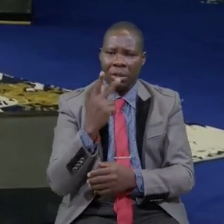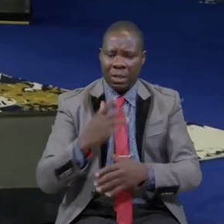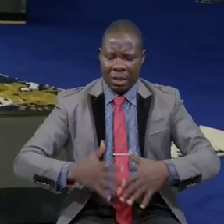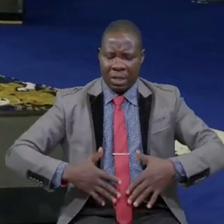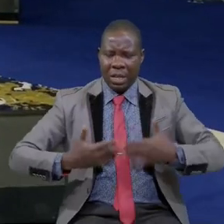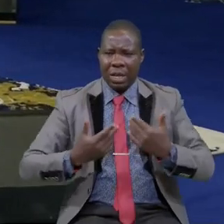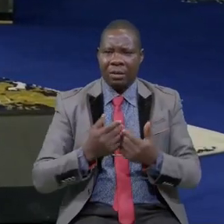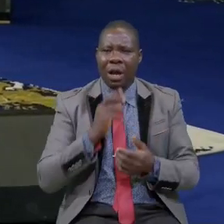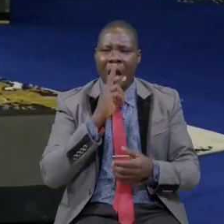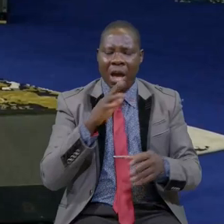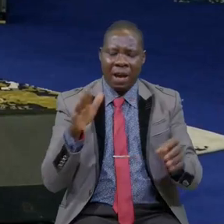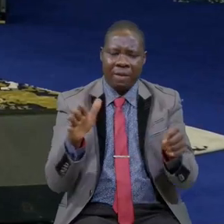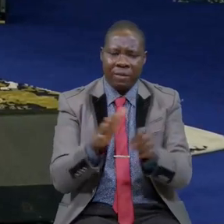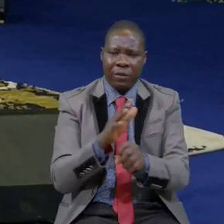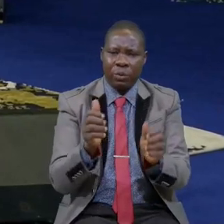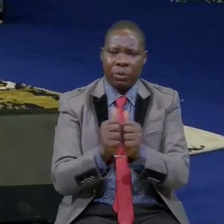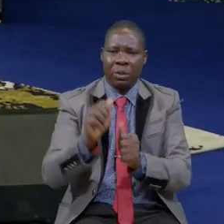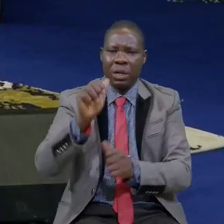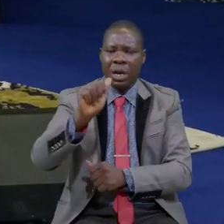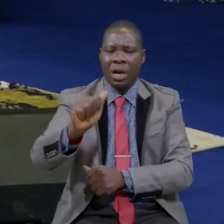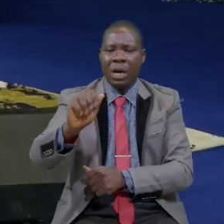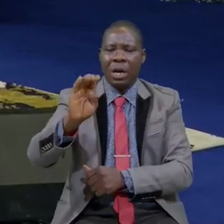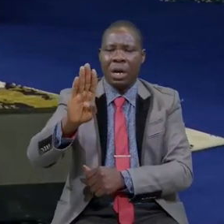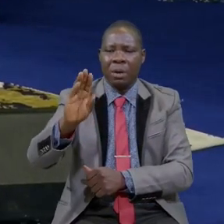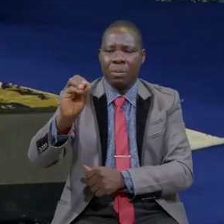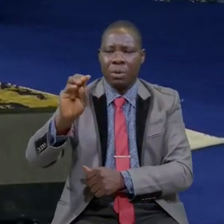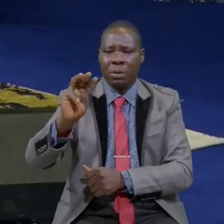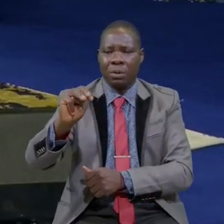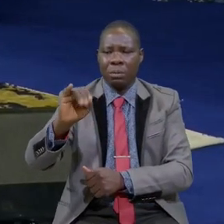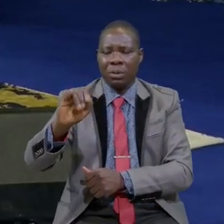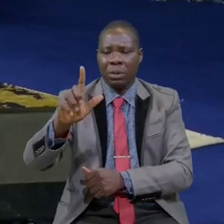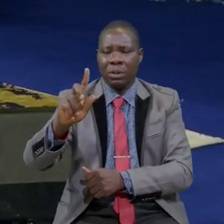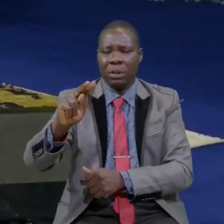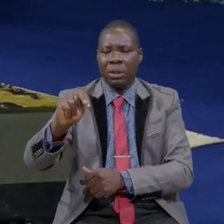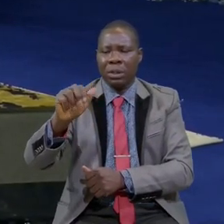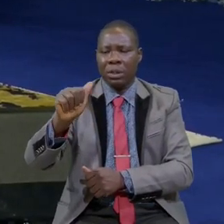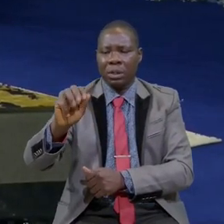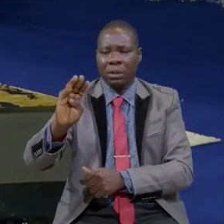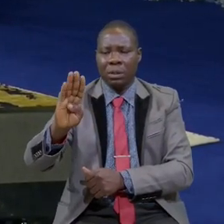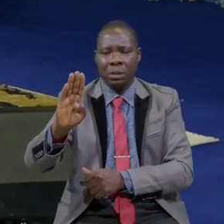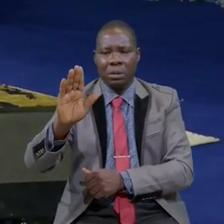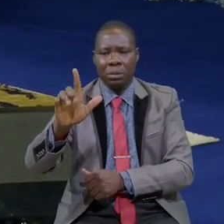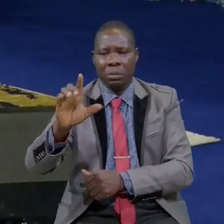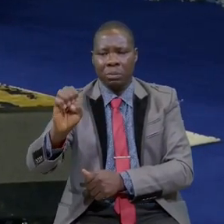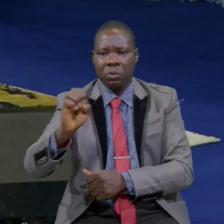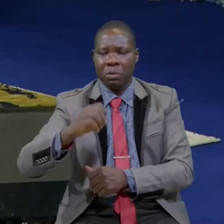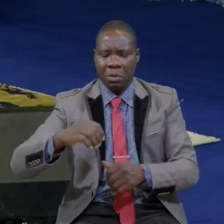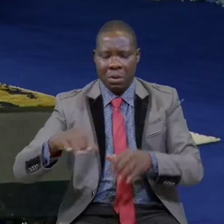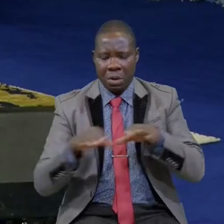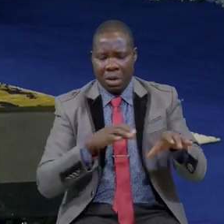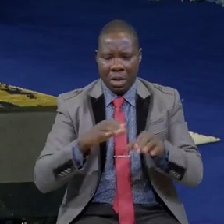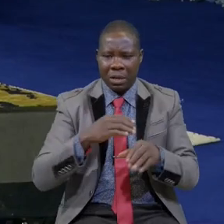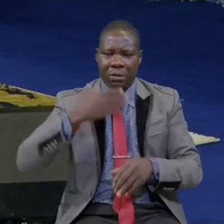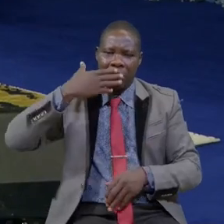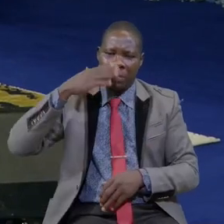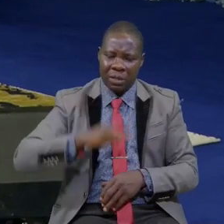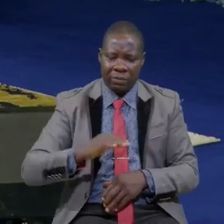la vie où les vies sont remplies des actes abominables, des pratiques